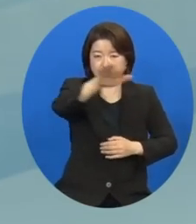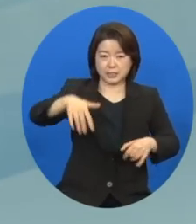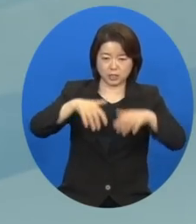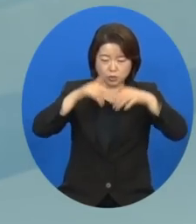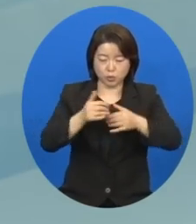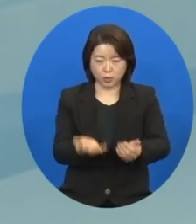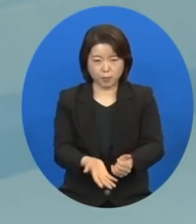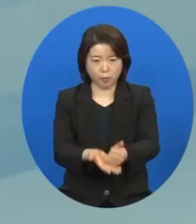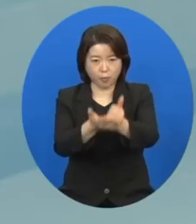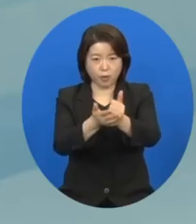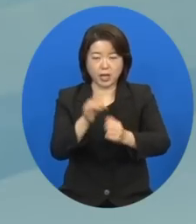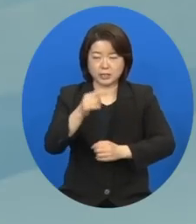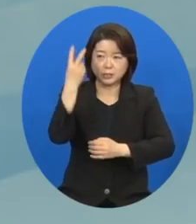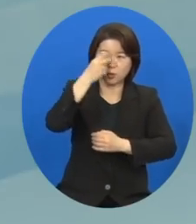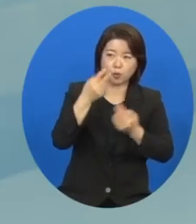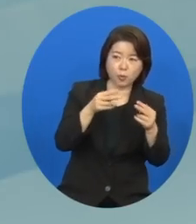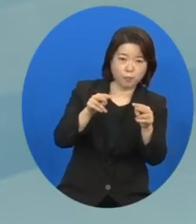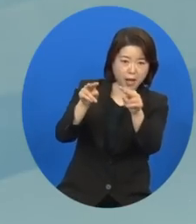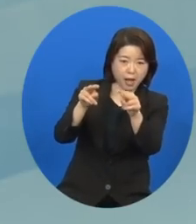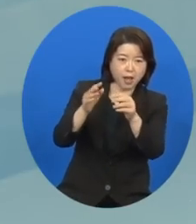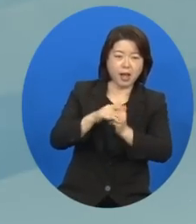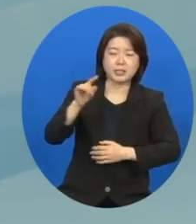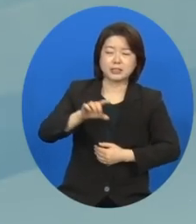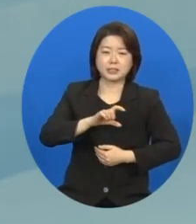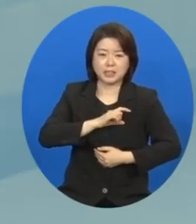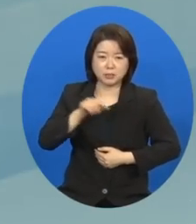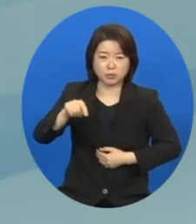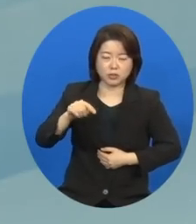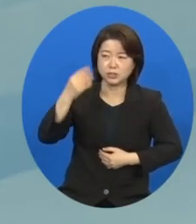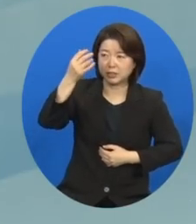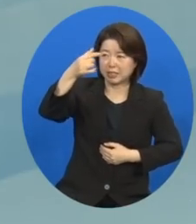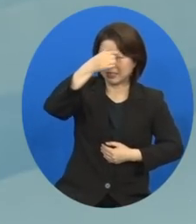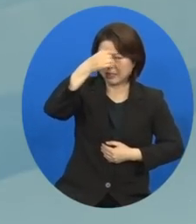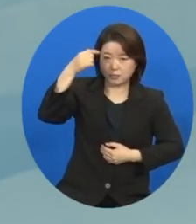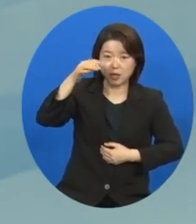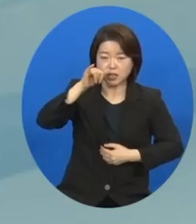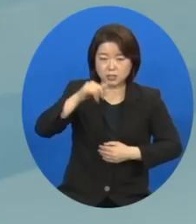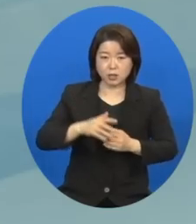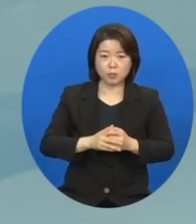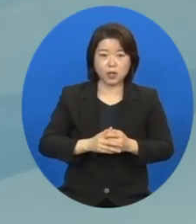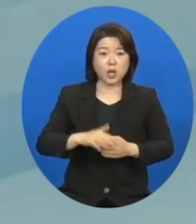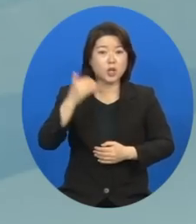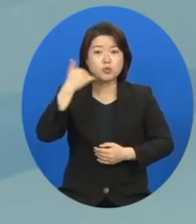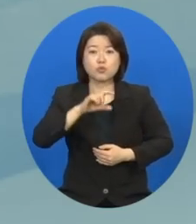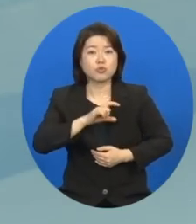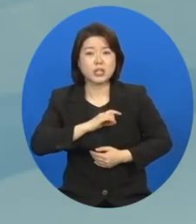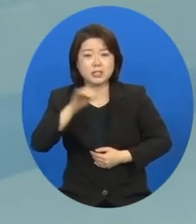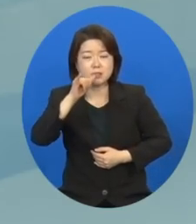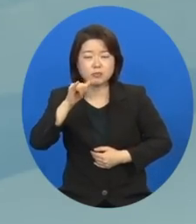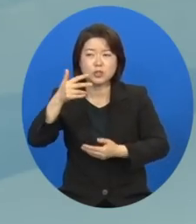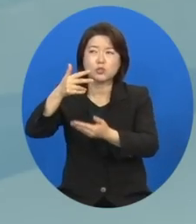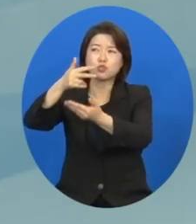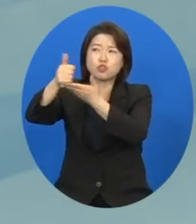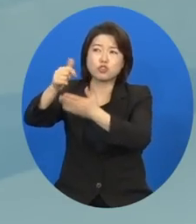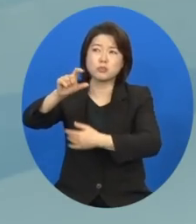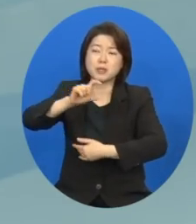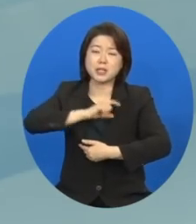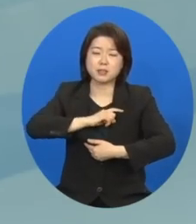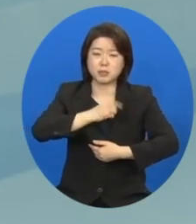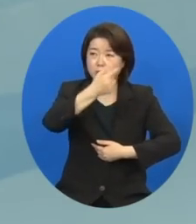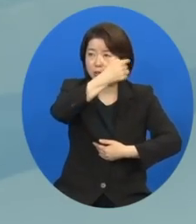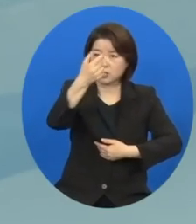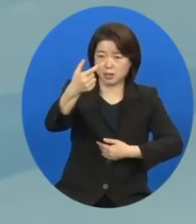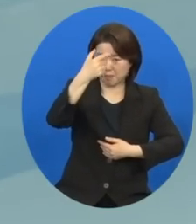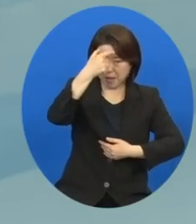섬기며 그의 얼굴을 볼 터이요 그의 이름도 그들의 이마에 있으리라. 누구의 이름이 적혀 있다고요? 바로 우리 주님의 이름이 적혀 있다는